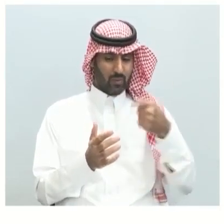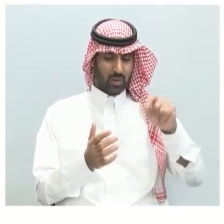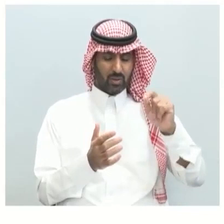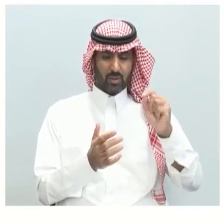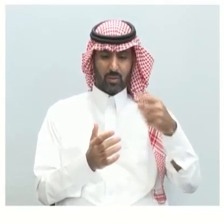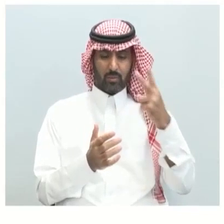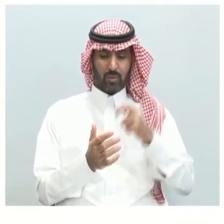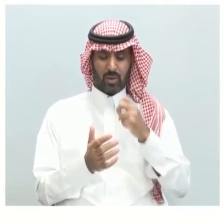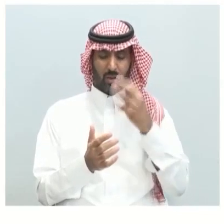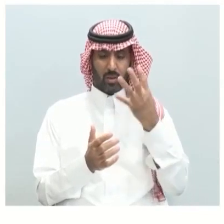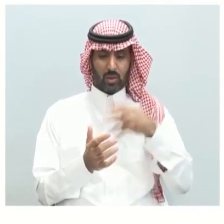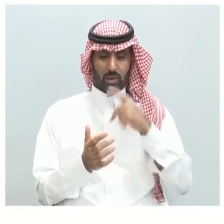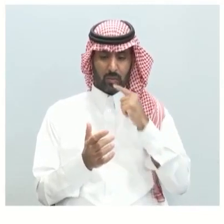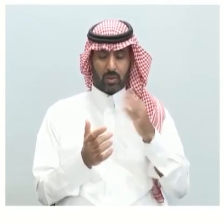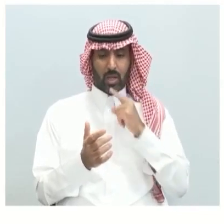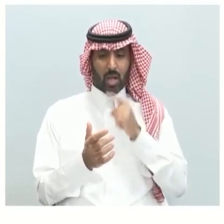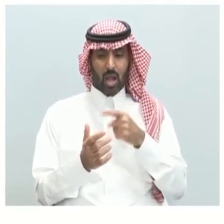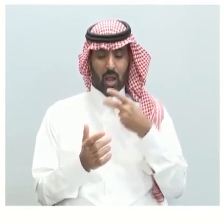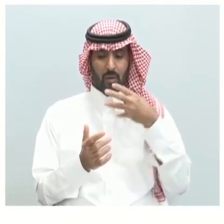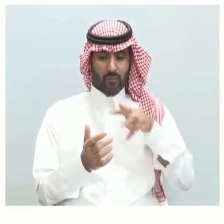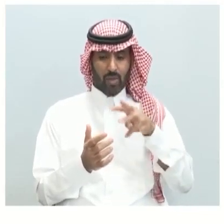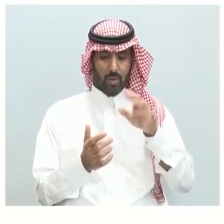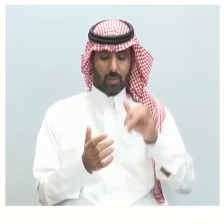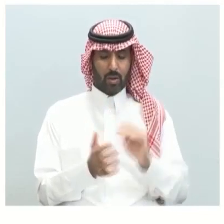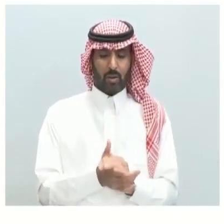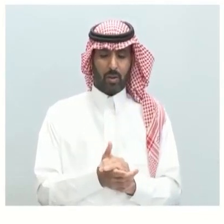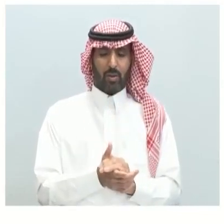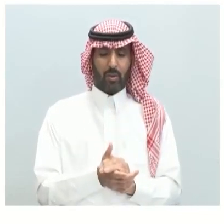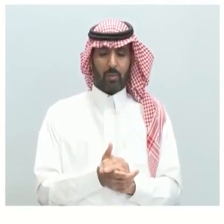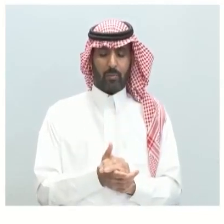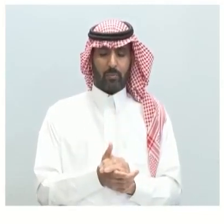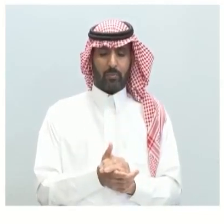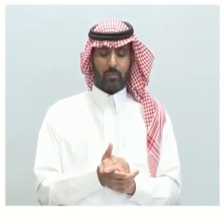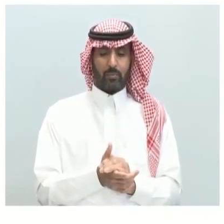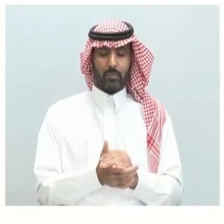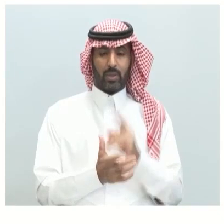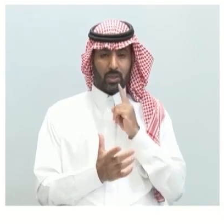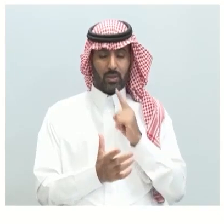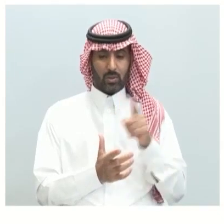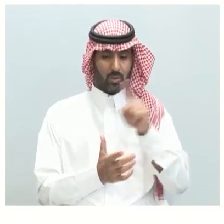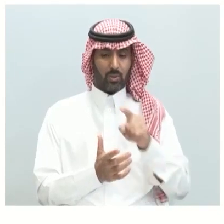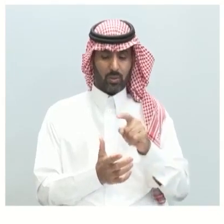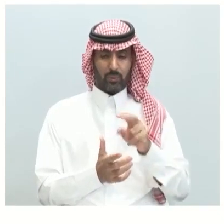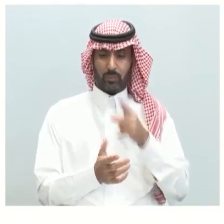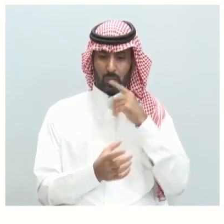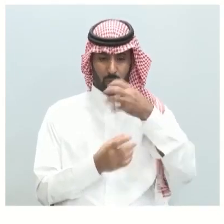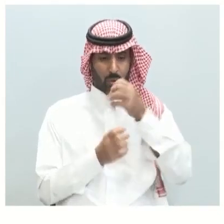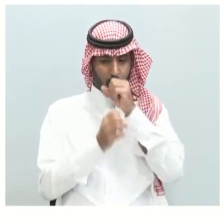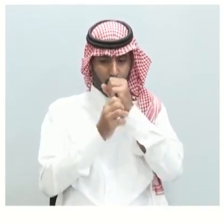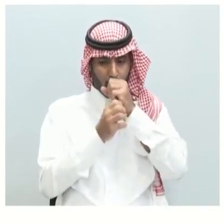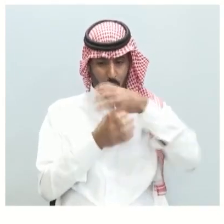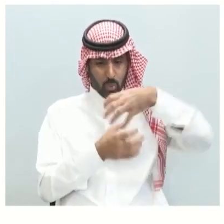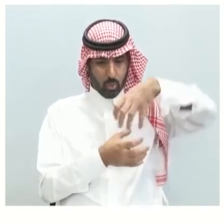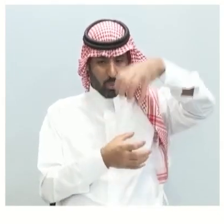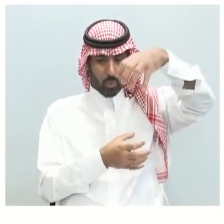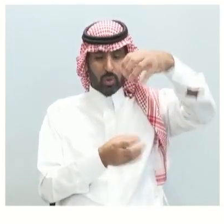0.24 من ملي وهذا هو الحجم الابتدائي السؤال الثاني يحتوي بالون على 146